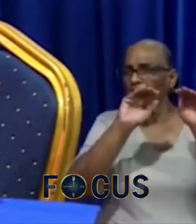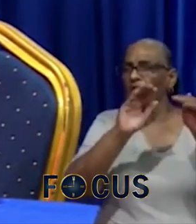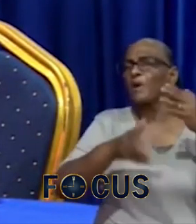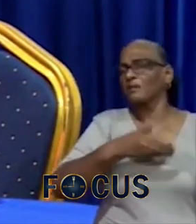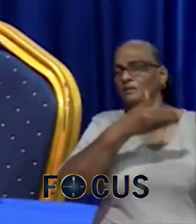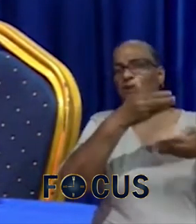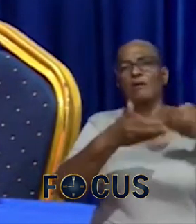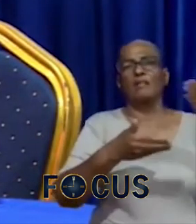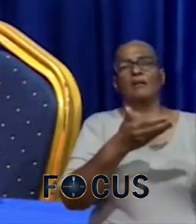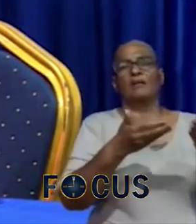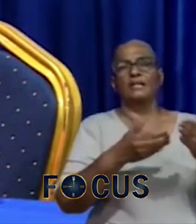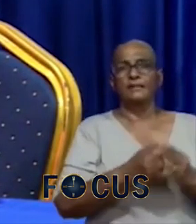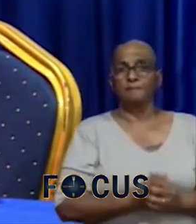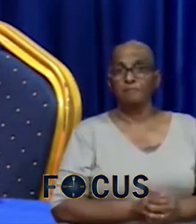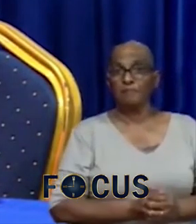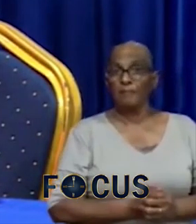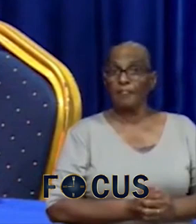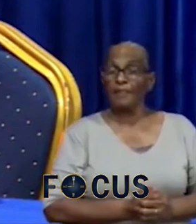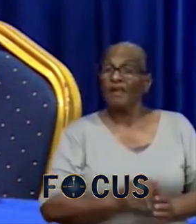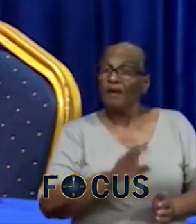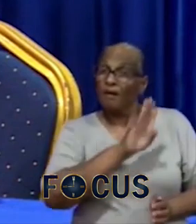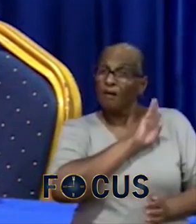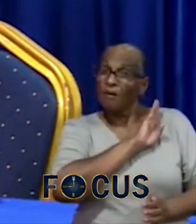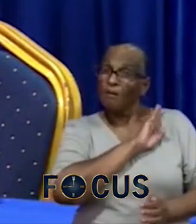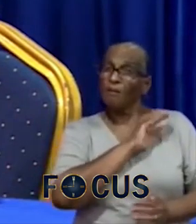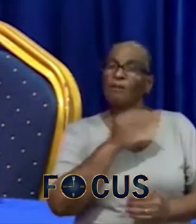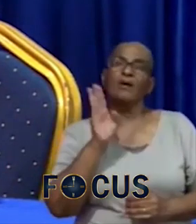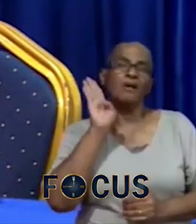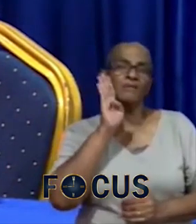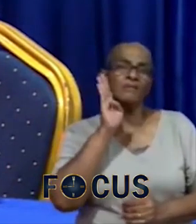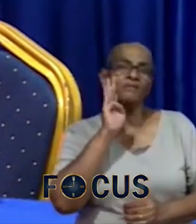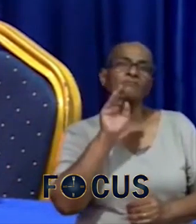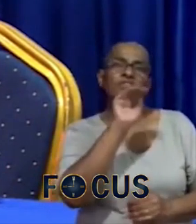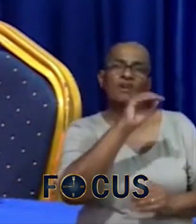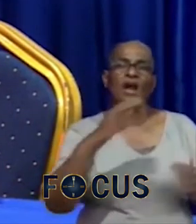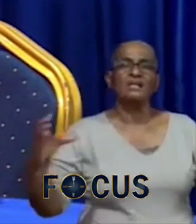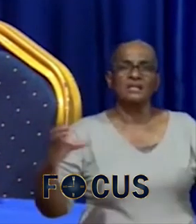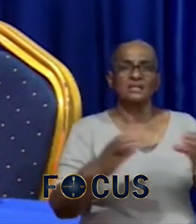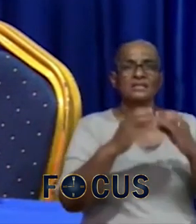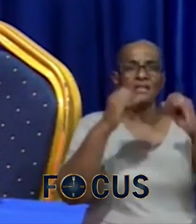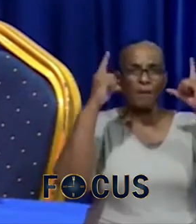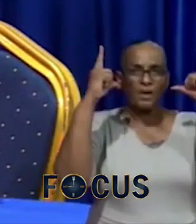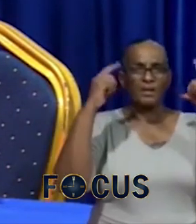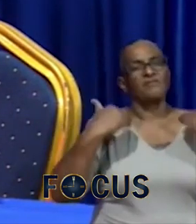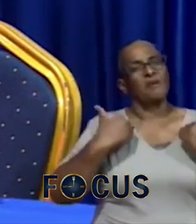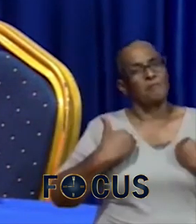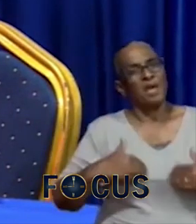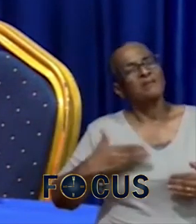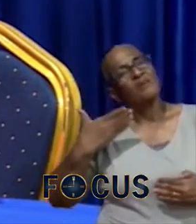worden. Verder doe ik van hieruit een beroep op de samenleving om